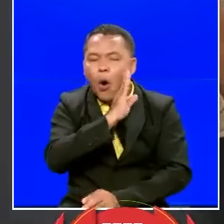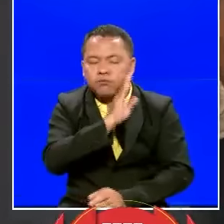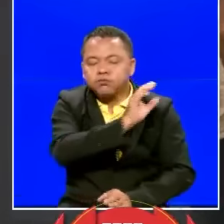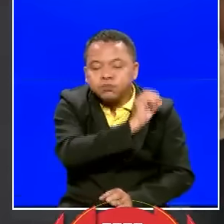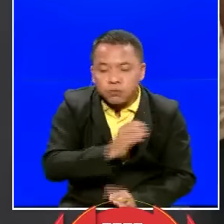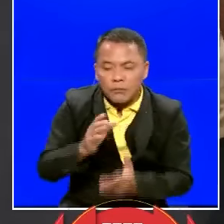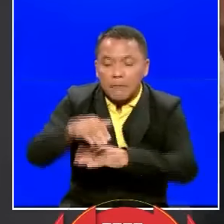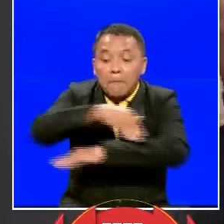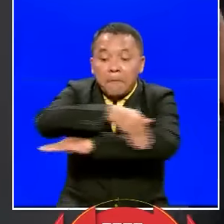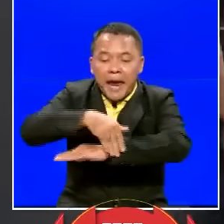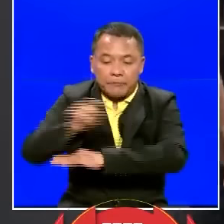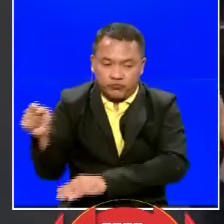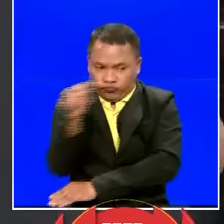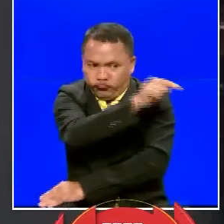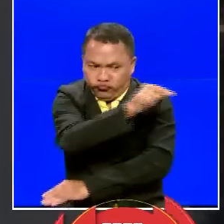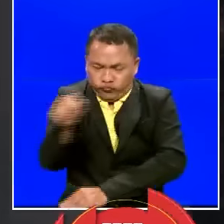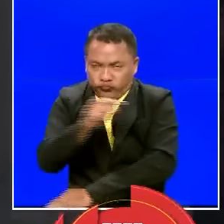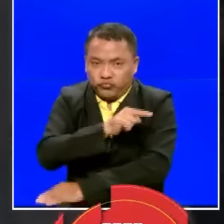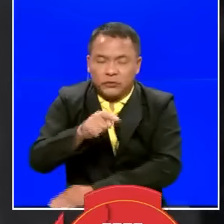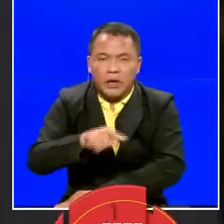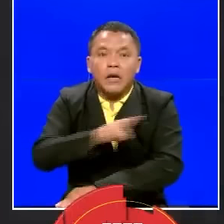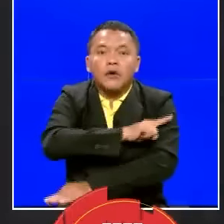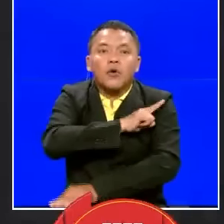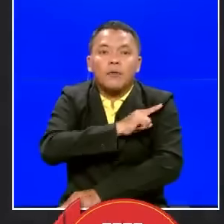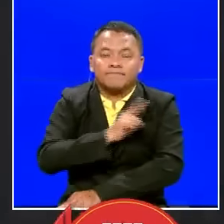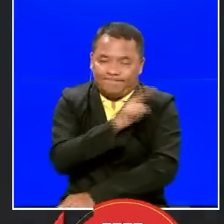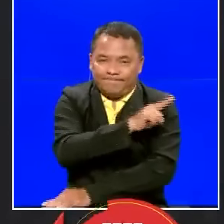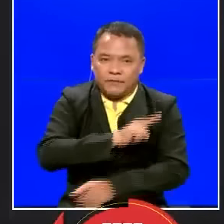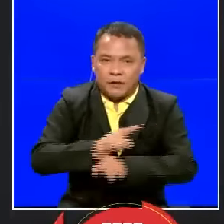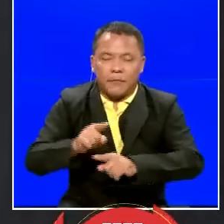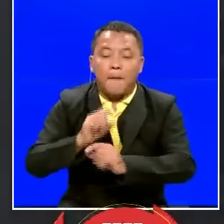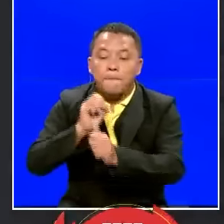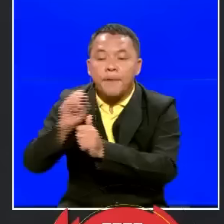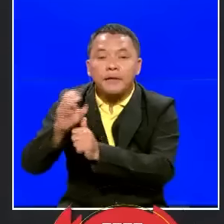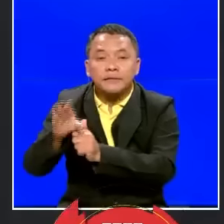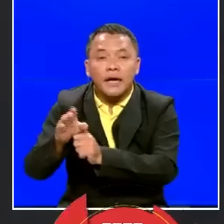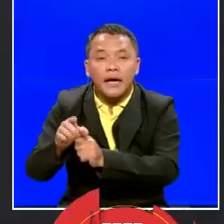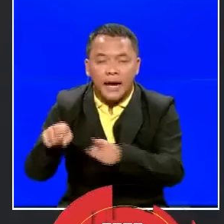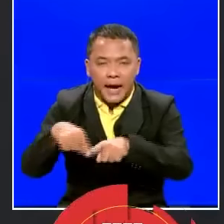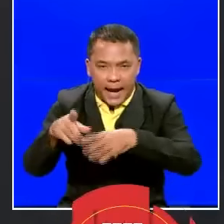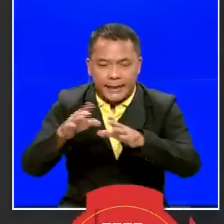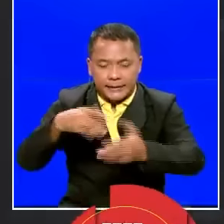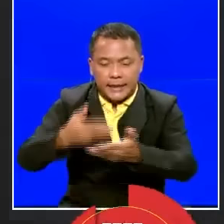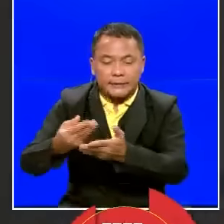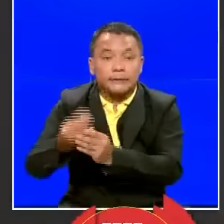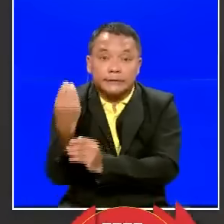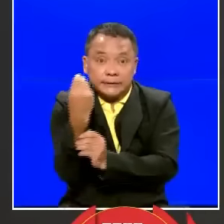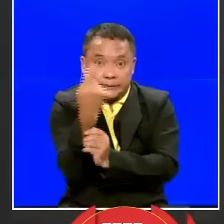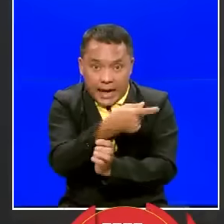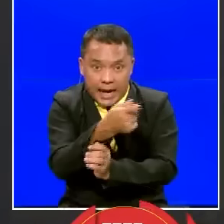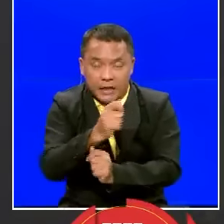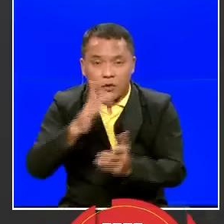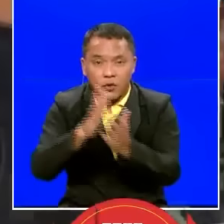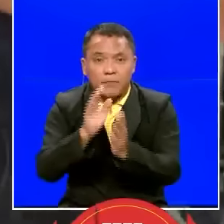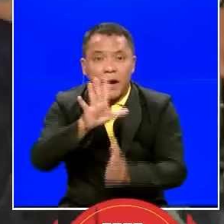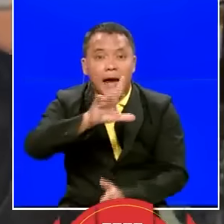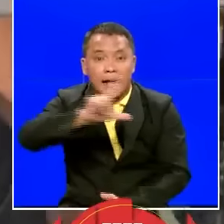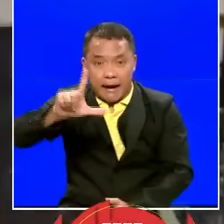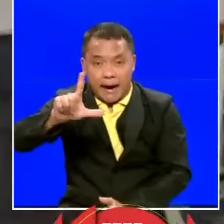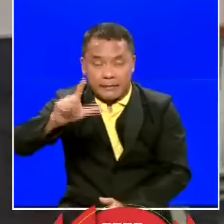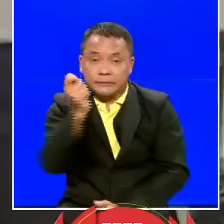เกี่ยวกับการเขียนแบบแล้วก็ให้ปองพลเนี่ยมาทำหน้าที่เป็นที่ปรึกษาให้มีการจ่ายเงินก้อนแรกนะครับจำนวน 5